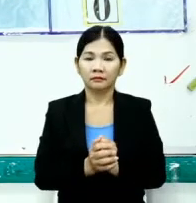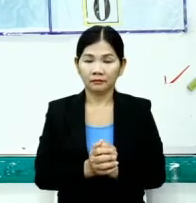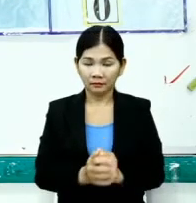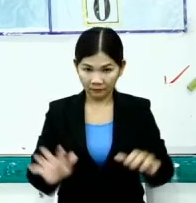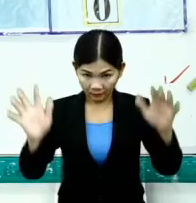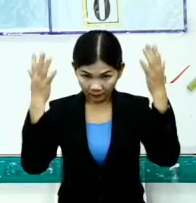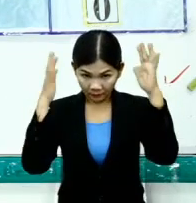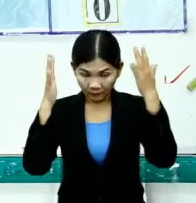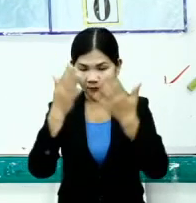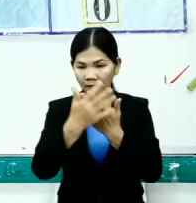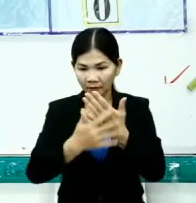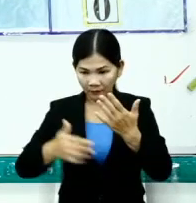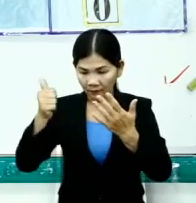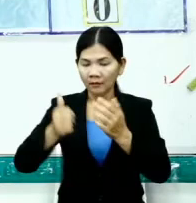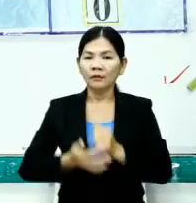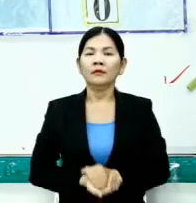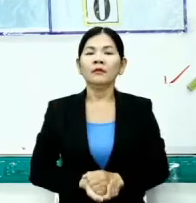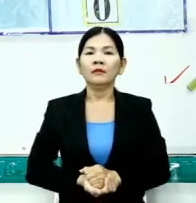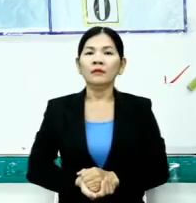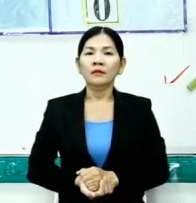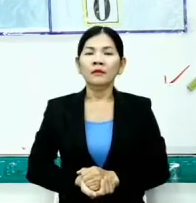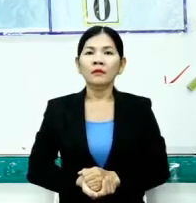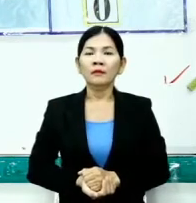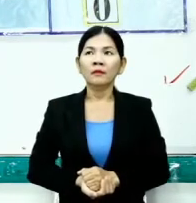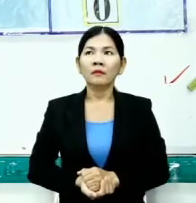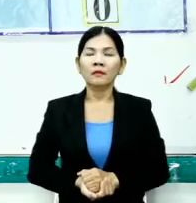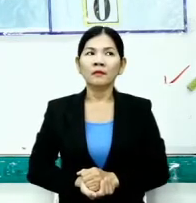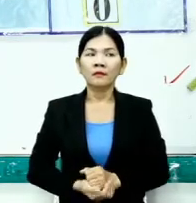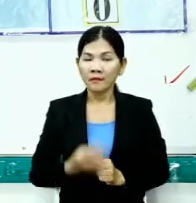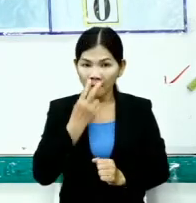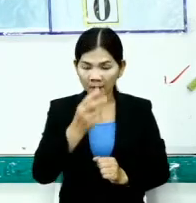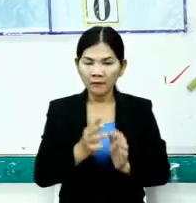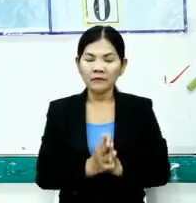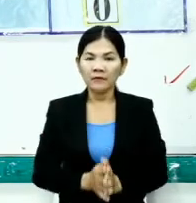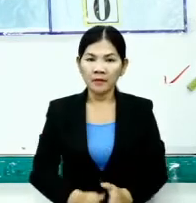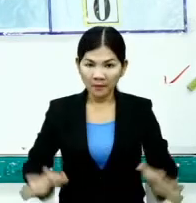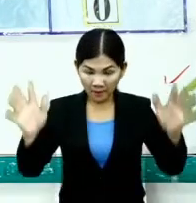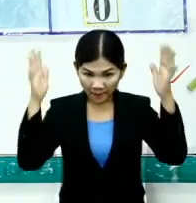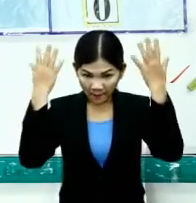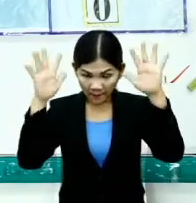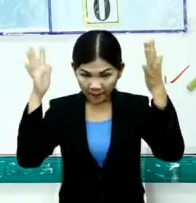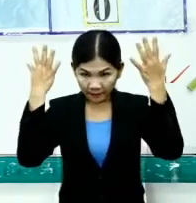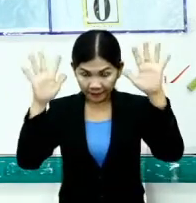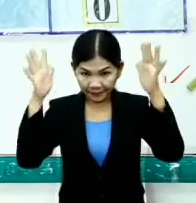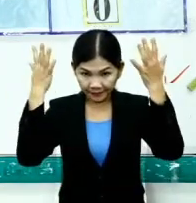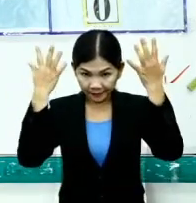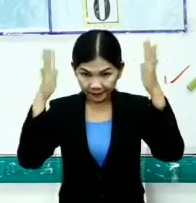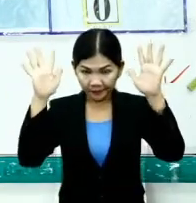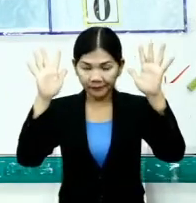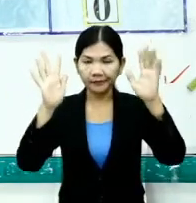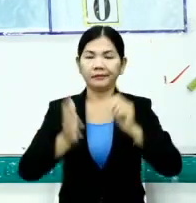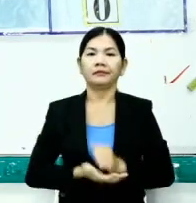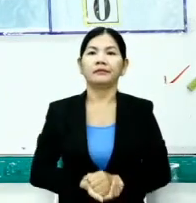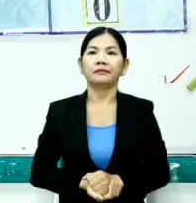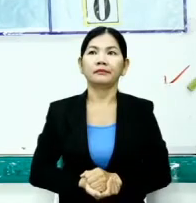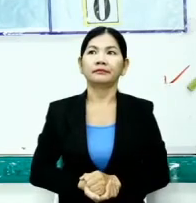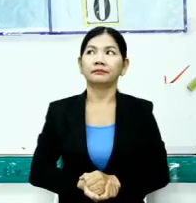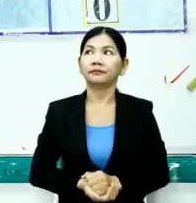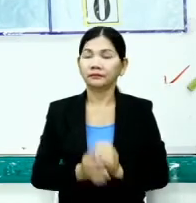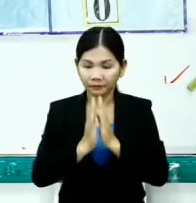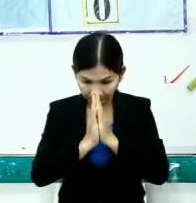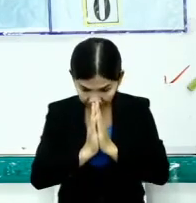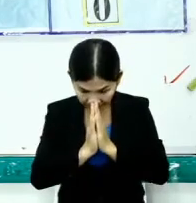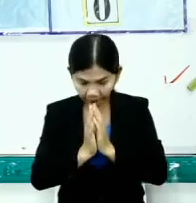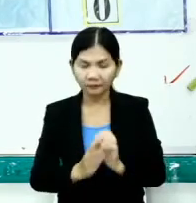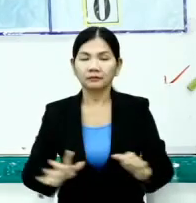អស់គ្នាកូនមើលអ្នកគ្រូណាយកគេទុកដាក់តោះទាំងតែដាច់ចំនួន3ដងតោះ1 2 3ជុំរៀ